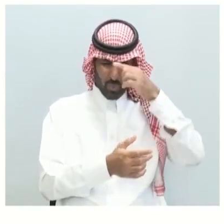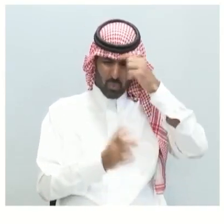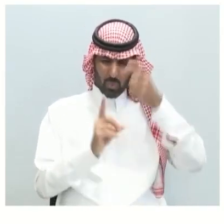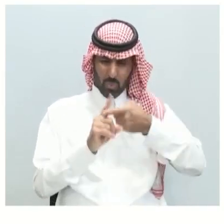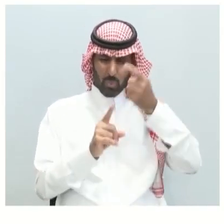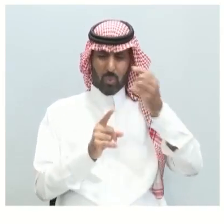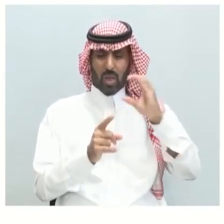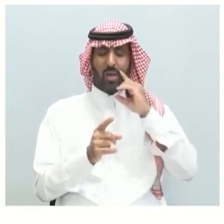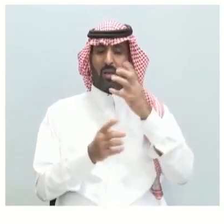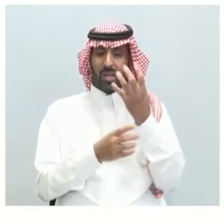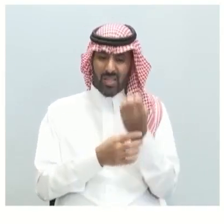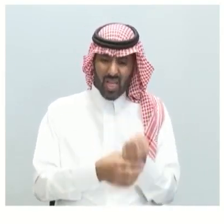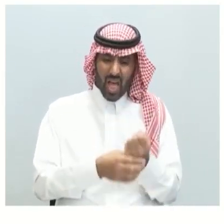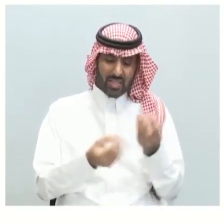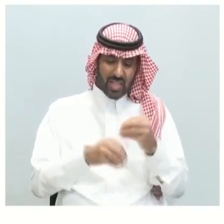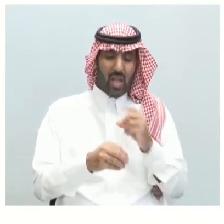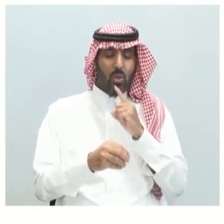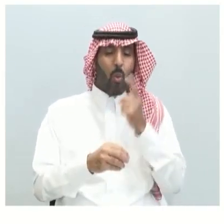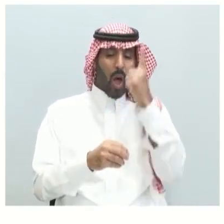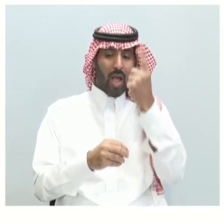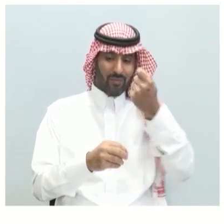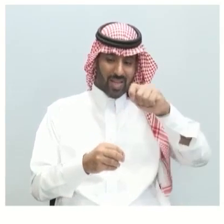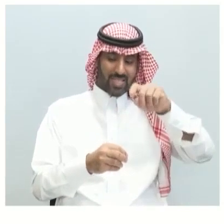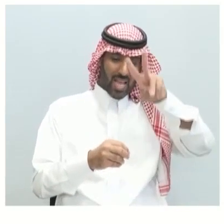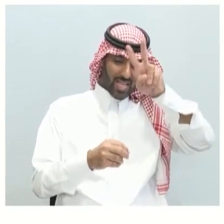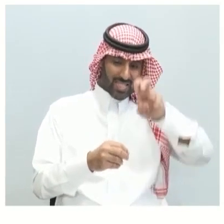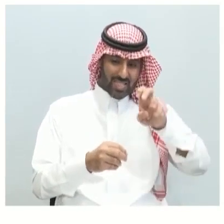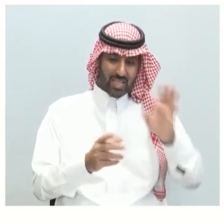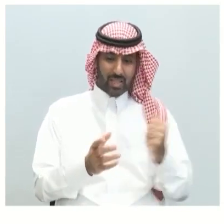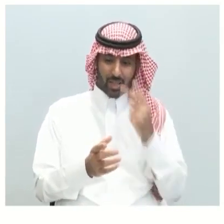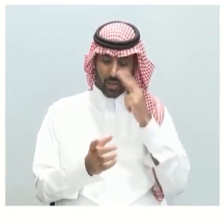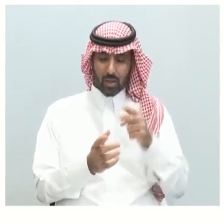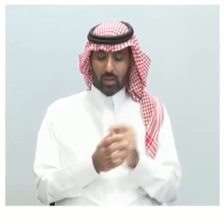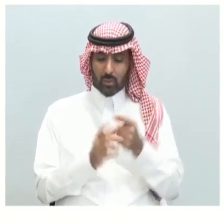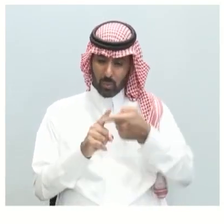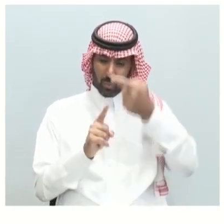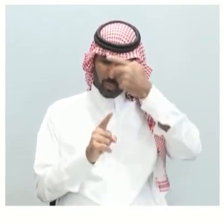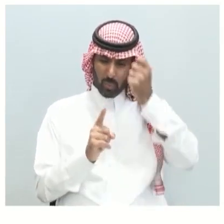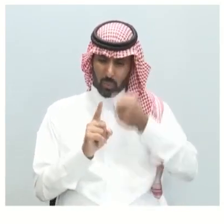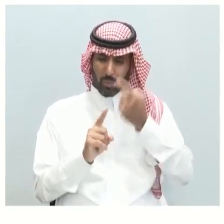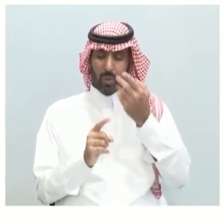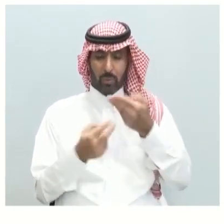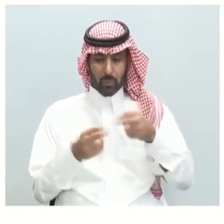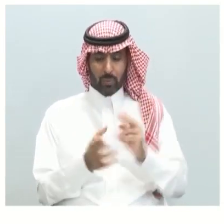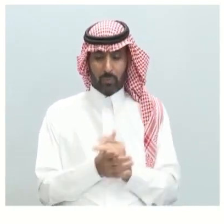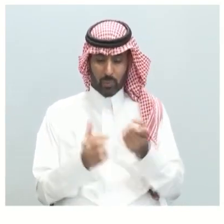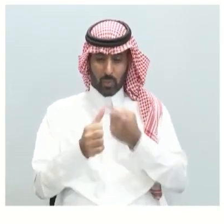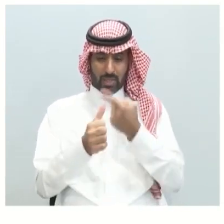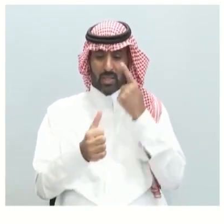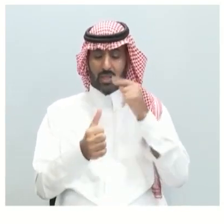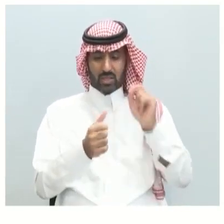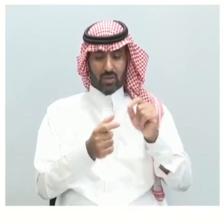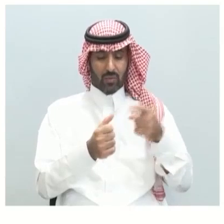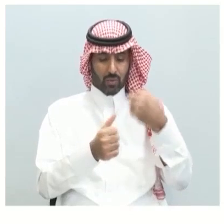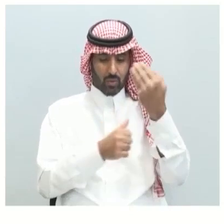الى 1.20 طبعا على الرسمه موضح لك ما هي درجات الحراره الابتدائيه لاحظ هنا الصفر